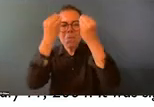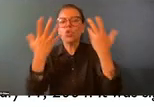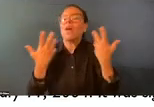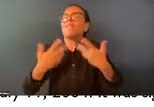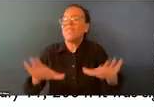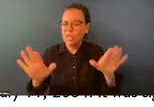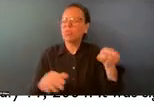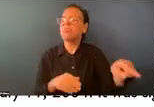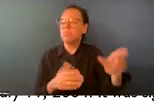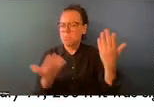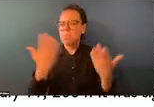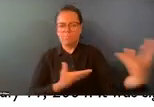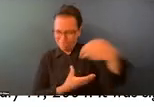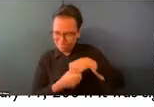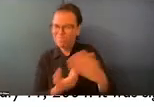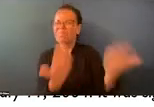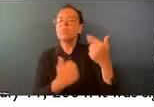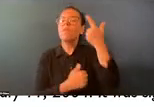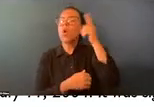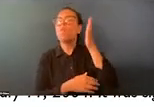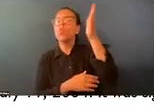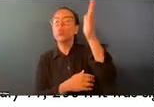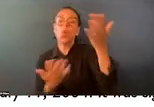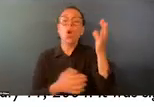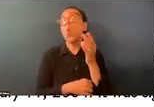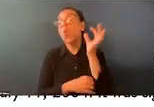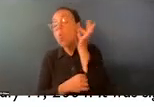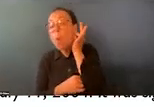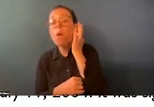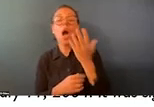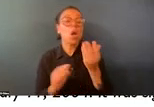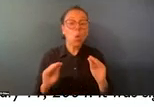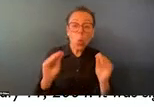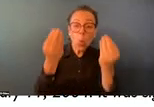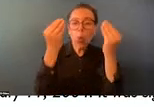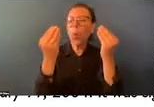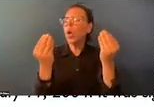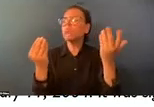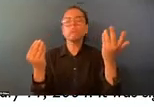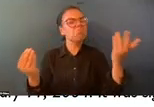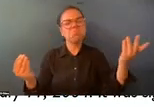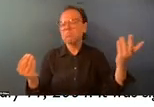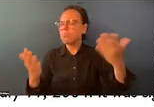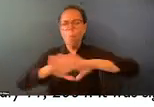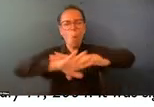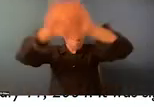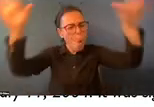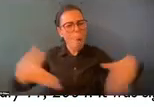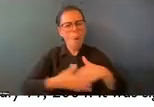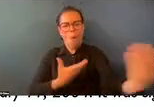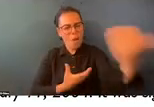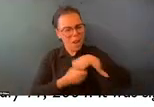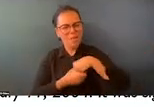с участием девушек и девочек в школах. Это очень важный момент. Расширяя возможность